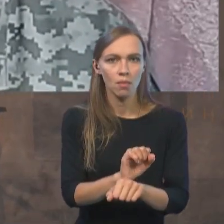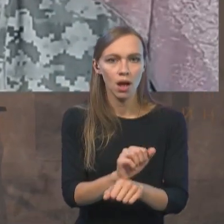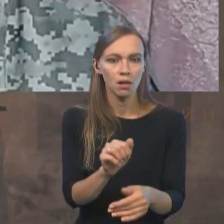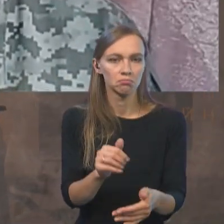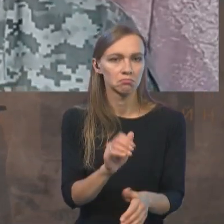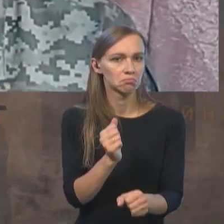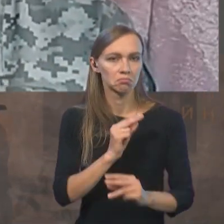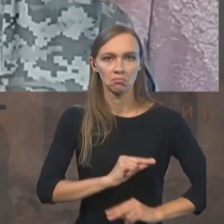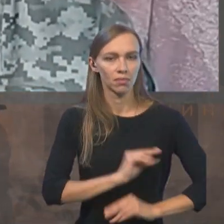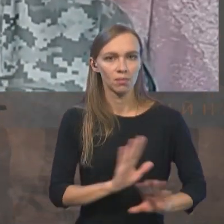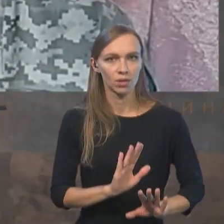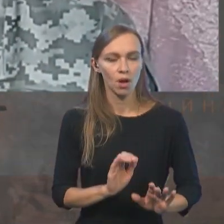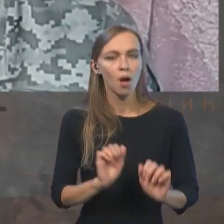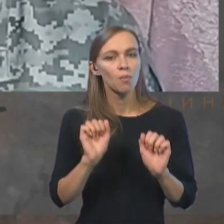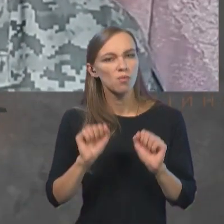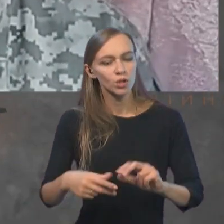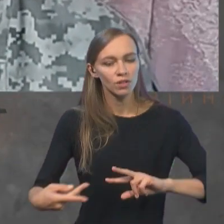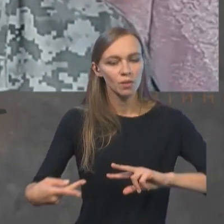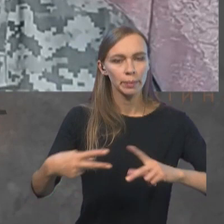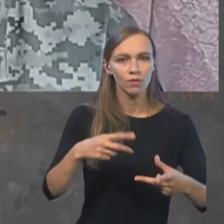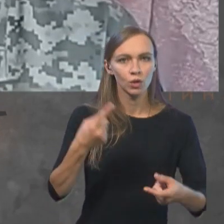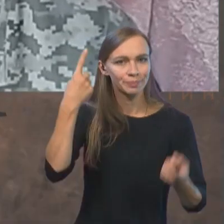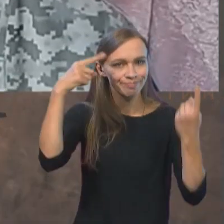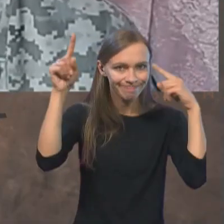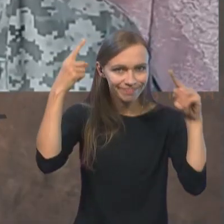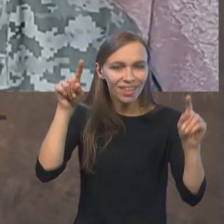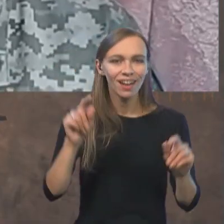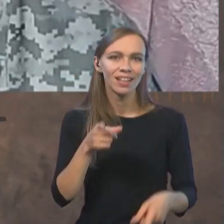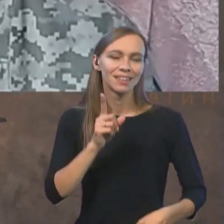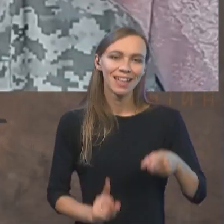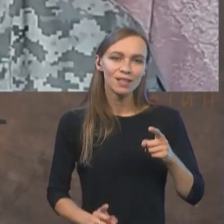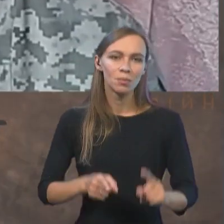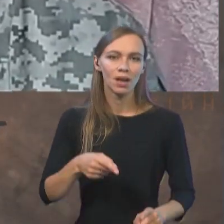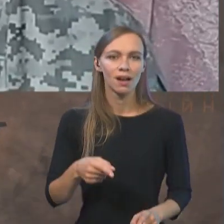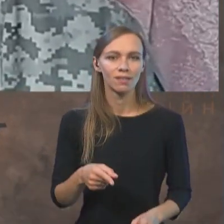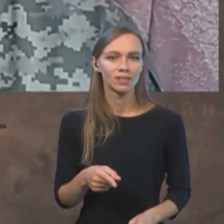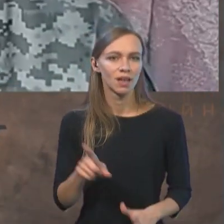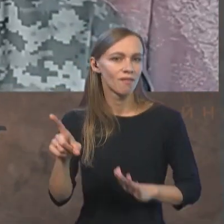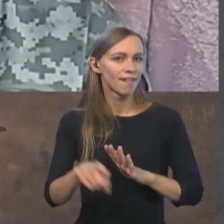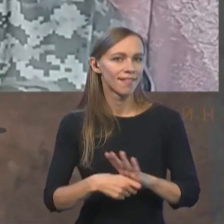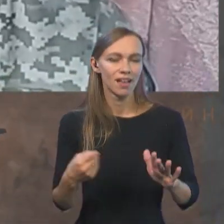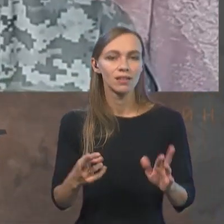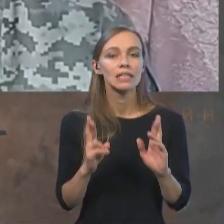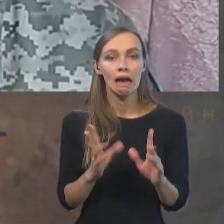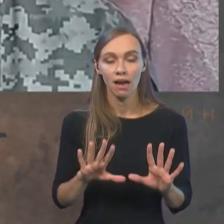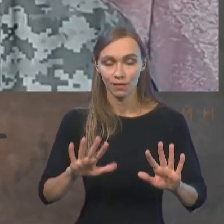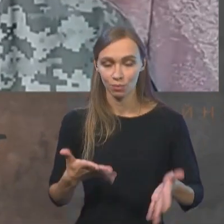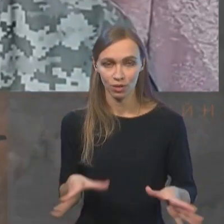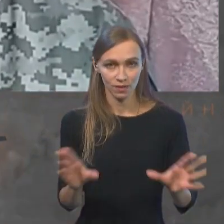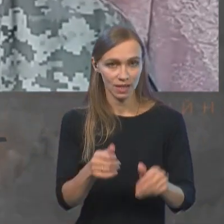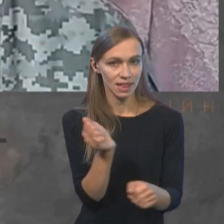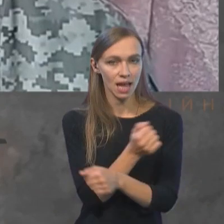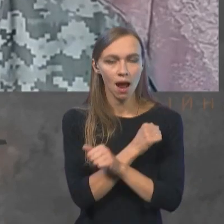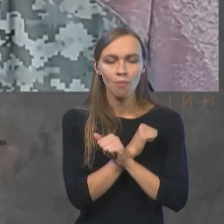може, це все перевожу у розряд метафори, бо насправді вгадати, як це все відбудеться, неможливо.